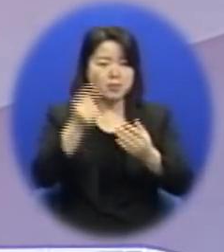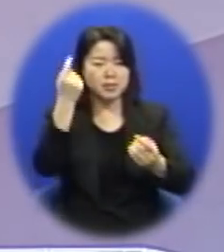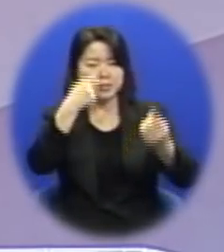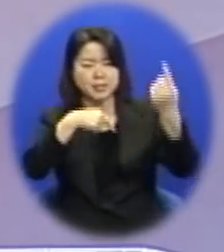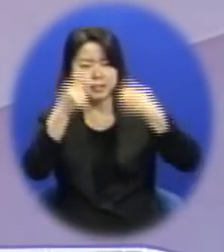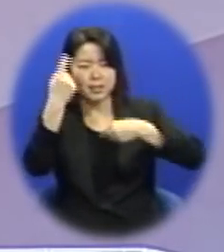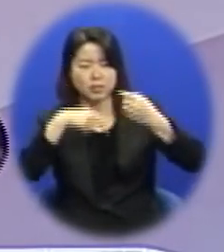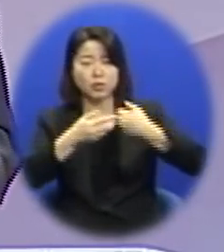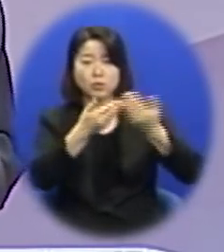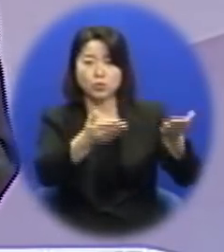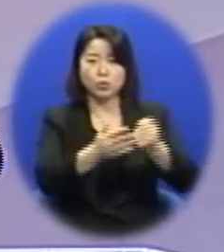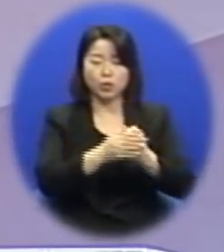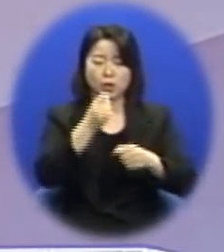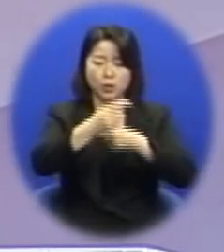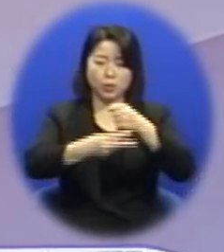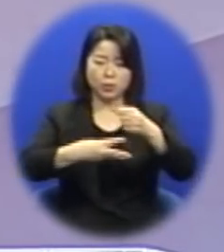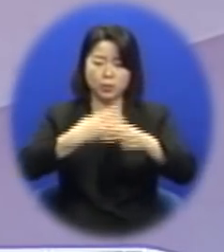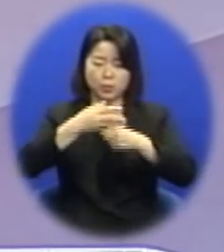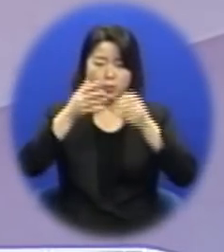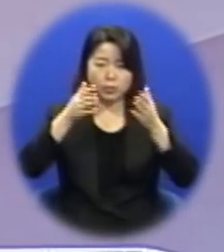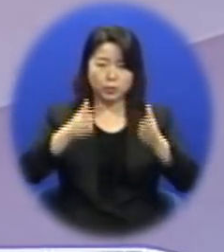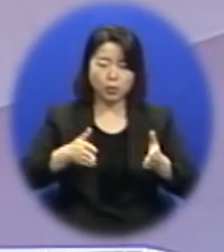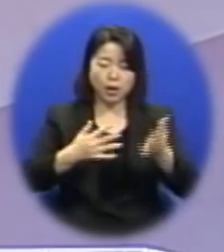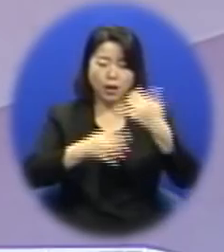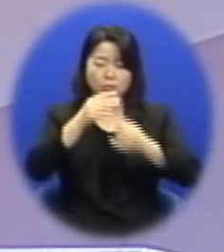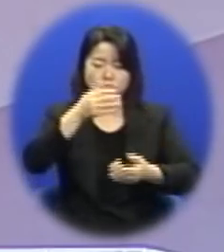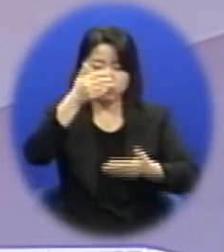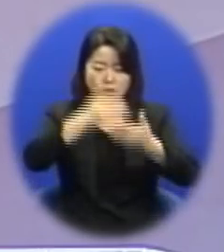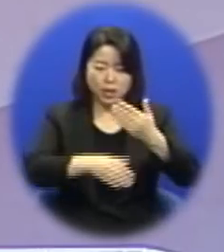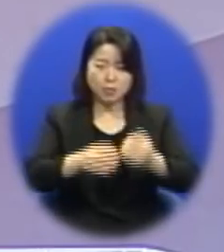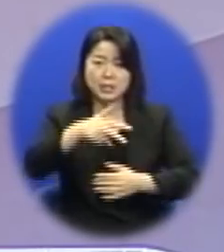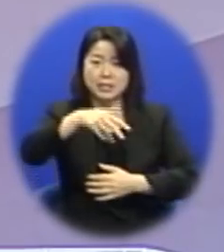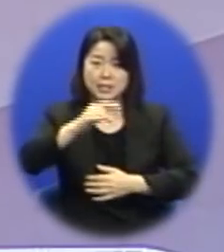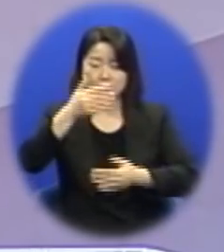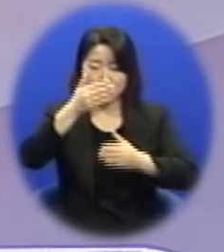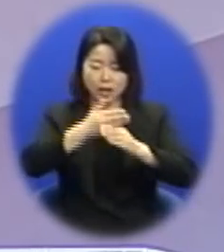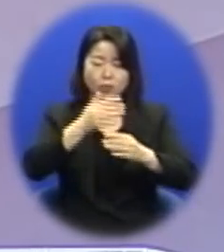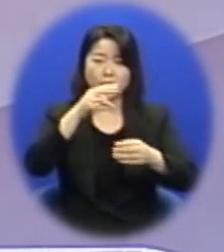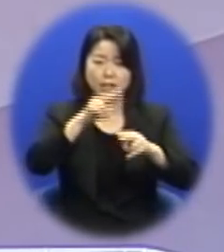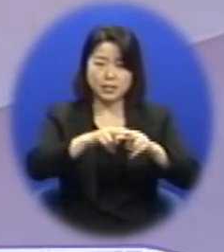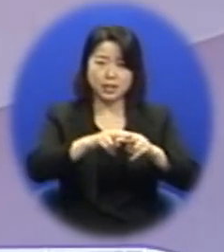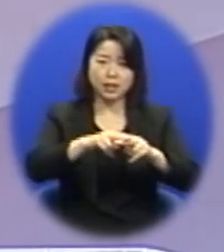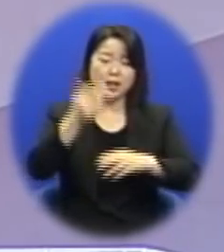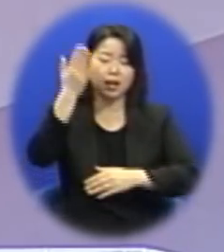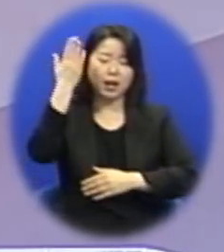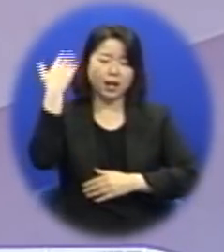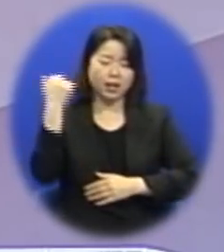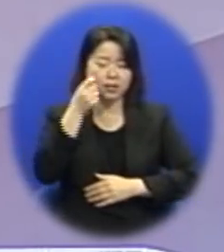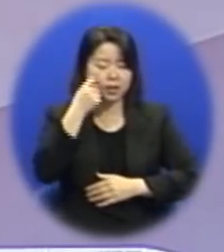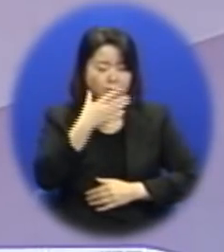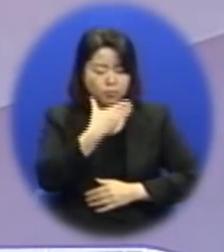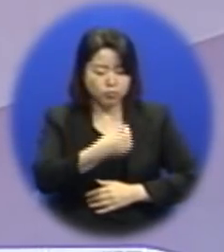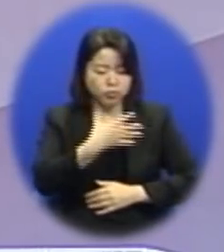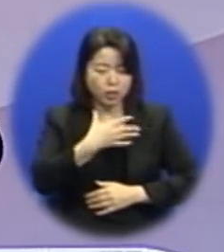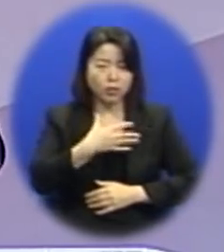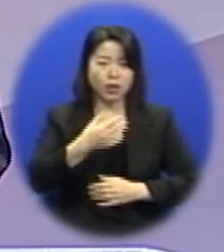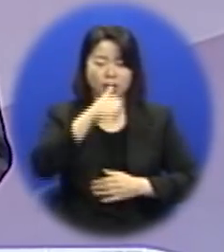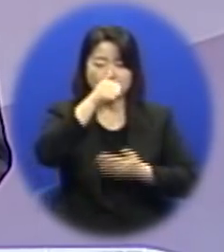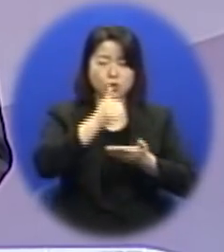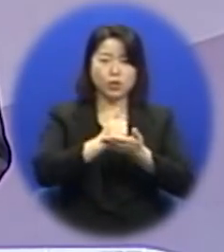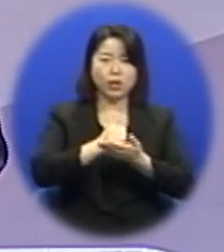수년 동 그들은 가운데 앉아 그들이 당하는 불행과 지날 악을 하고 있다